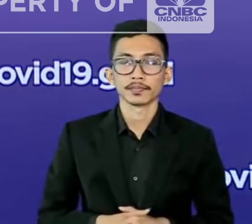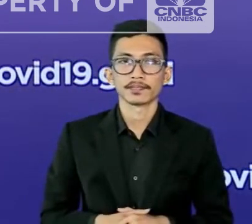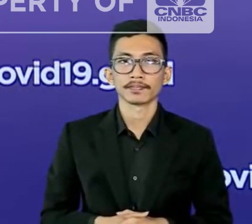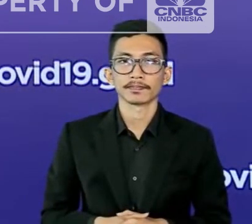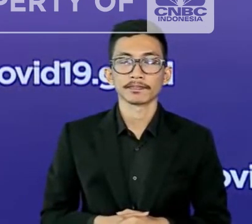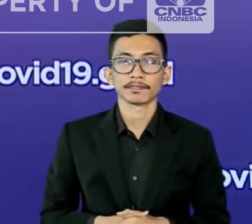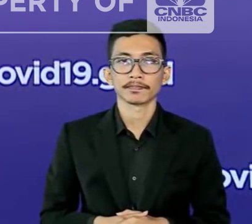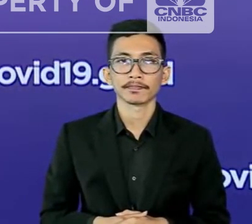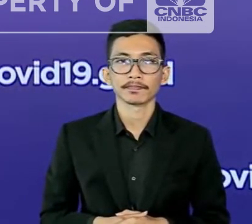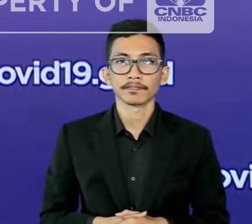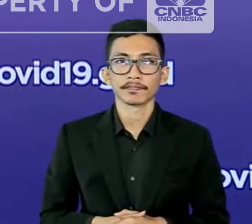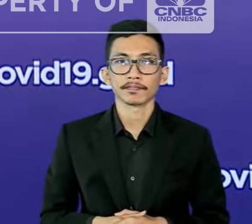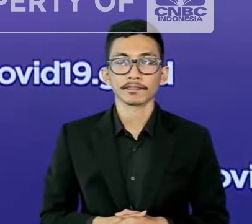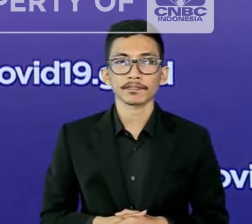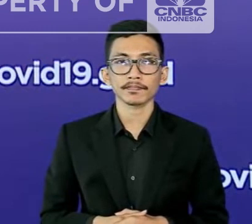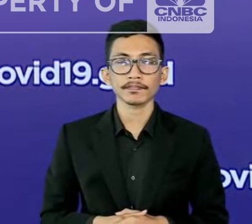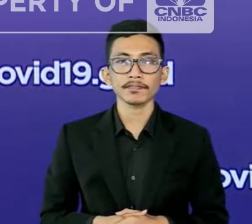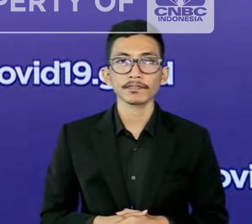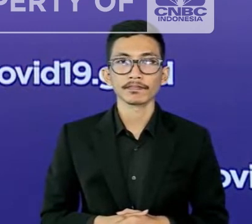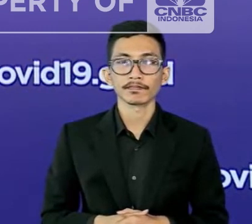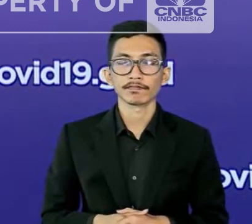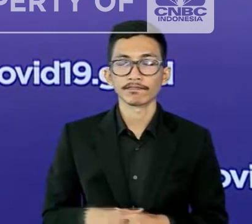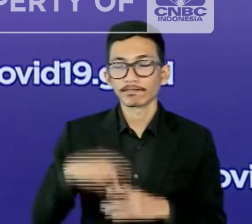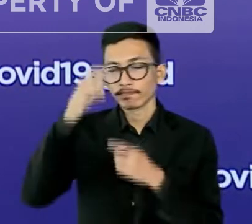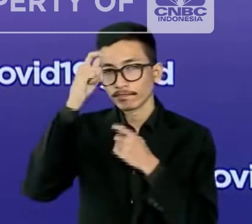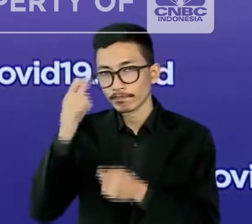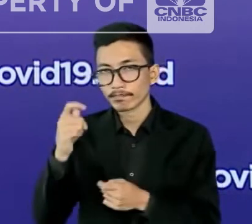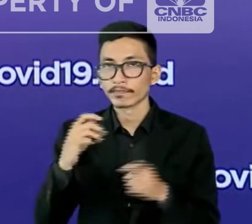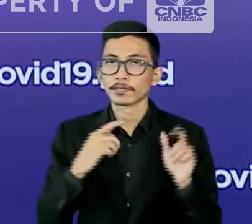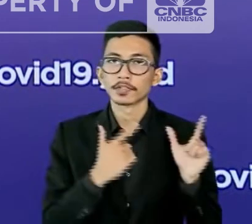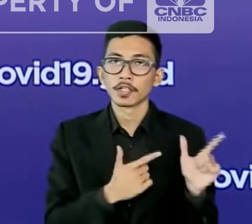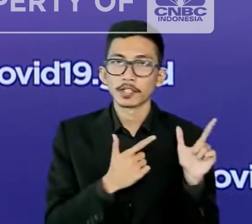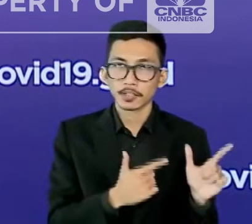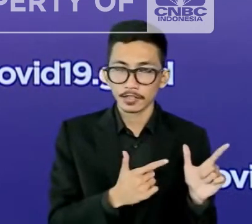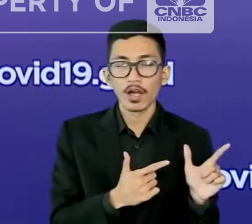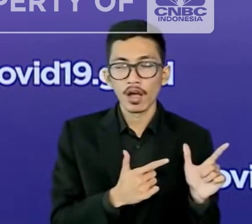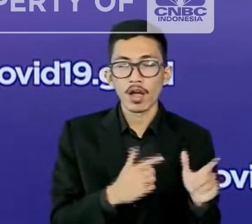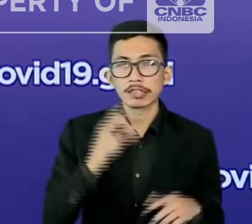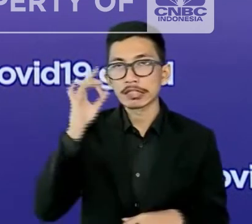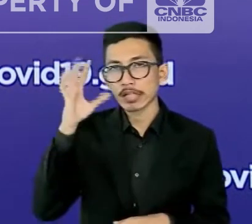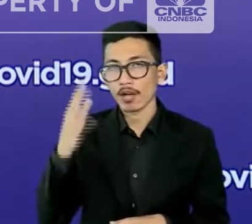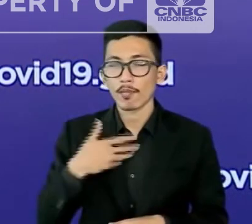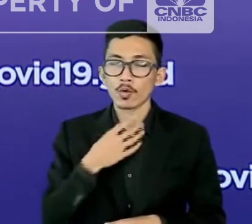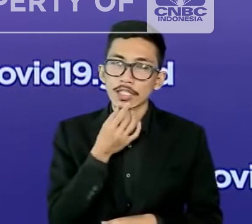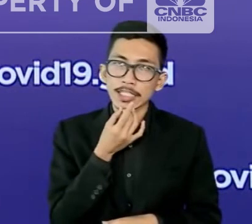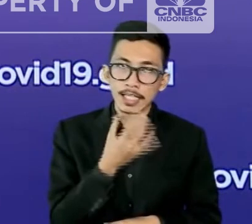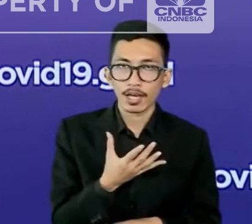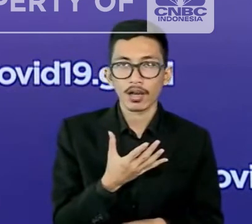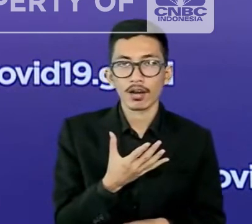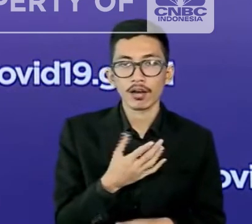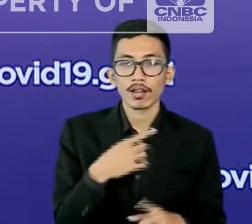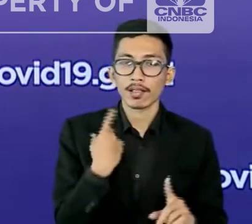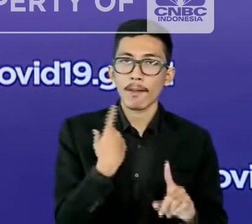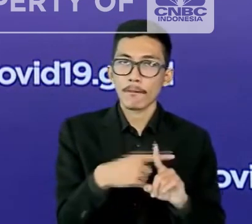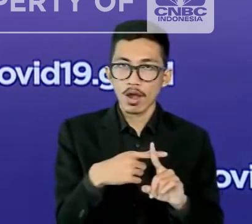yang sangat saya hormati Panglima TNI siang ini izin saya menambahkan hal yang